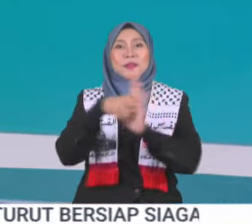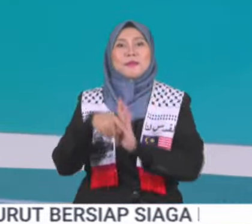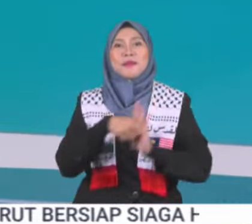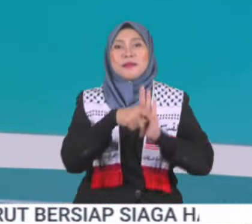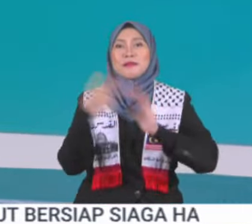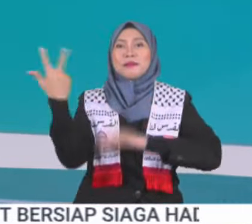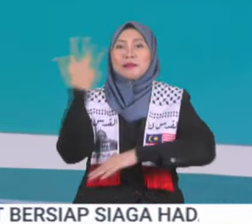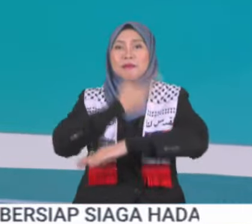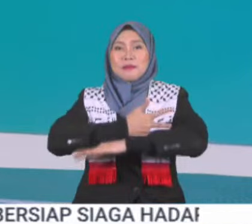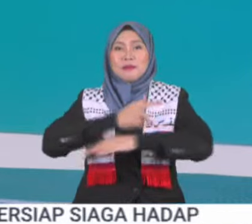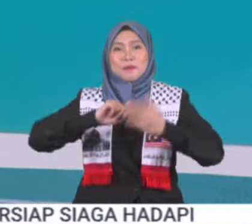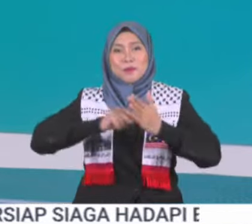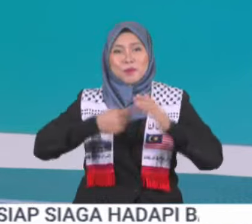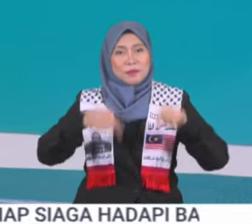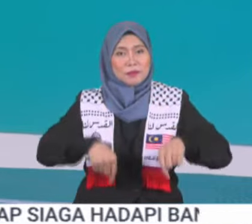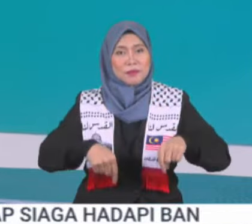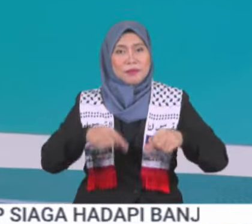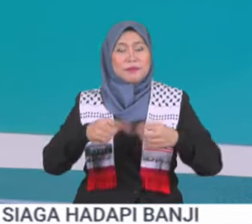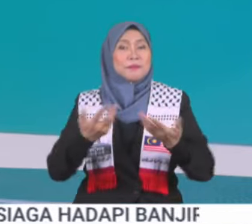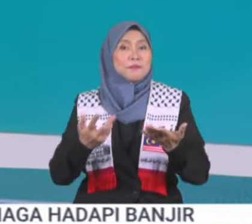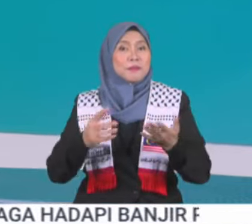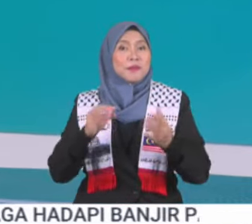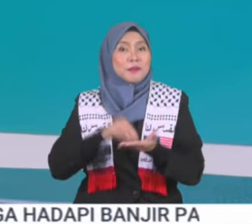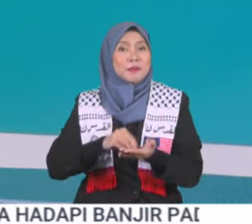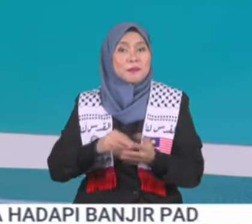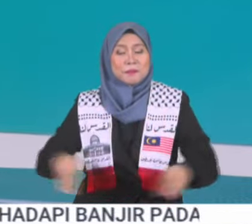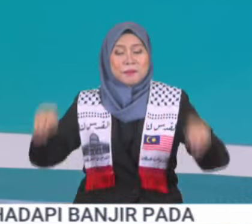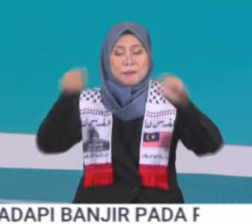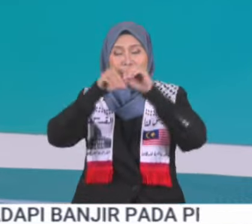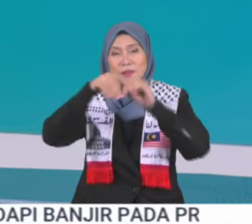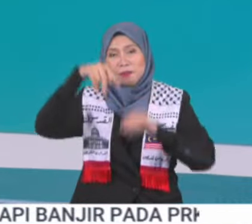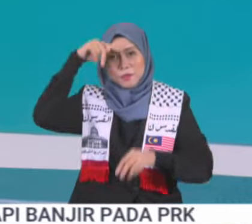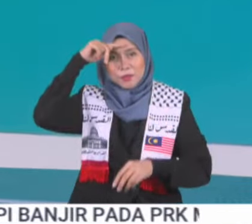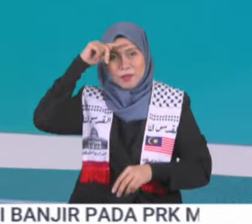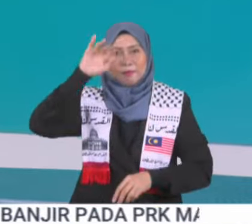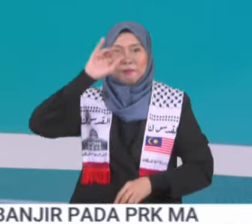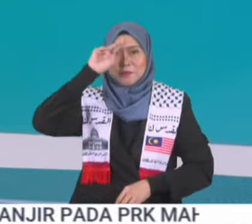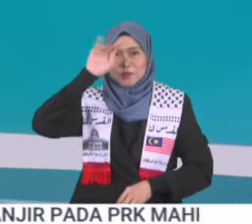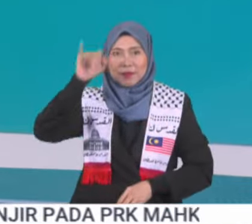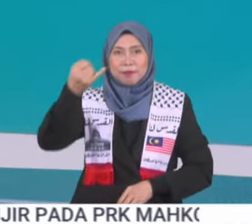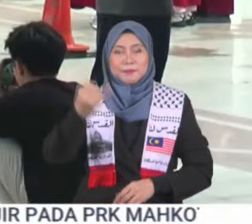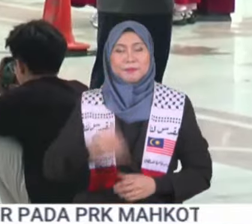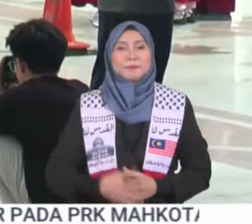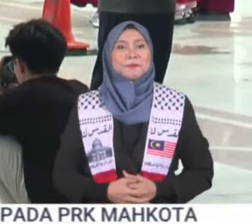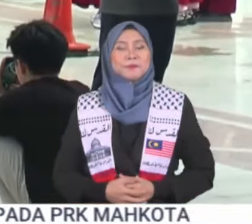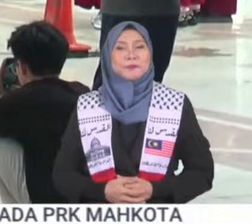berlangsung 3 hari bermula hari ini, berlangsung di Masjid Putra Putrajaya.